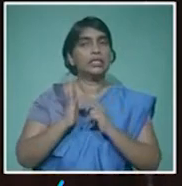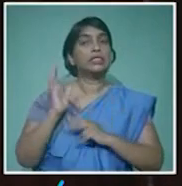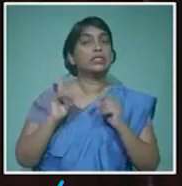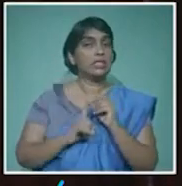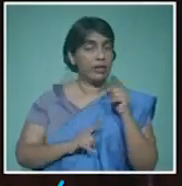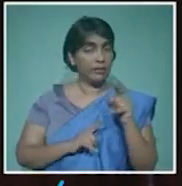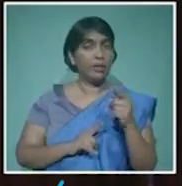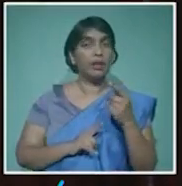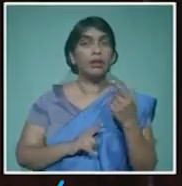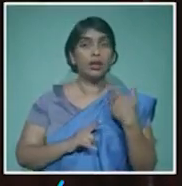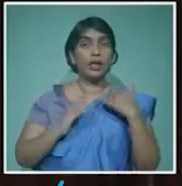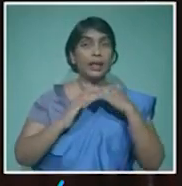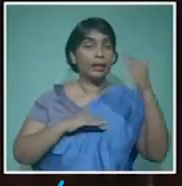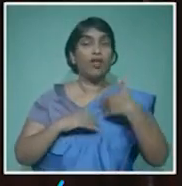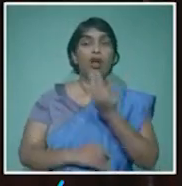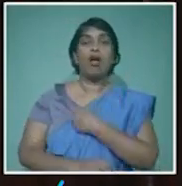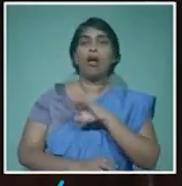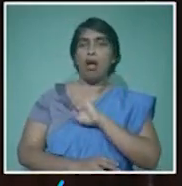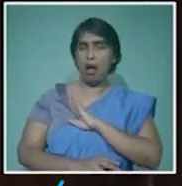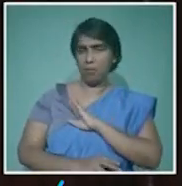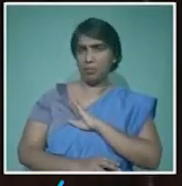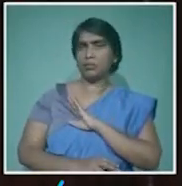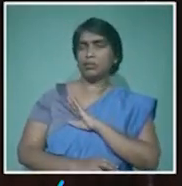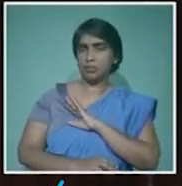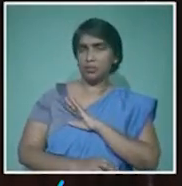පෙරමුණේ මගේ නංගේ ඇවිල්ලා පුච්චේවේ හාමුදුරු කෙනෙක් ඇවිල්ලා